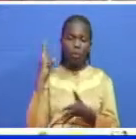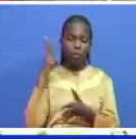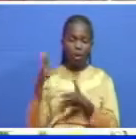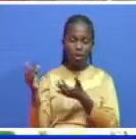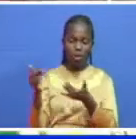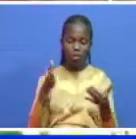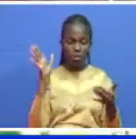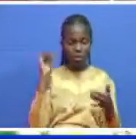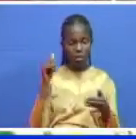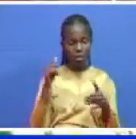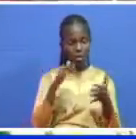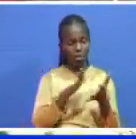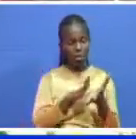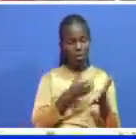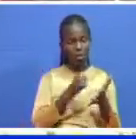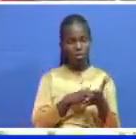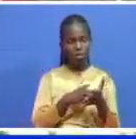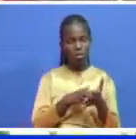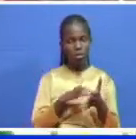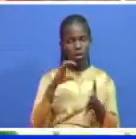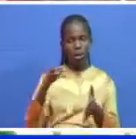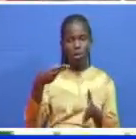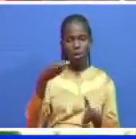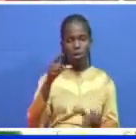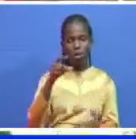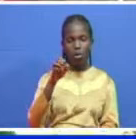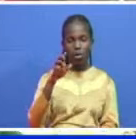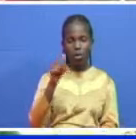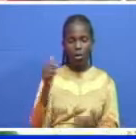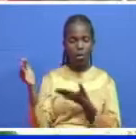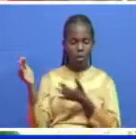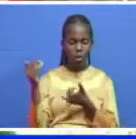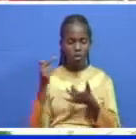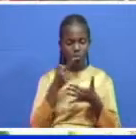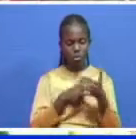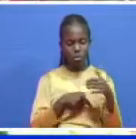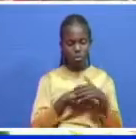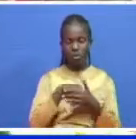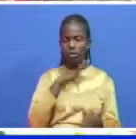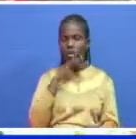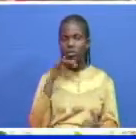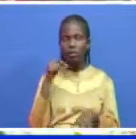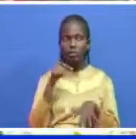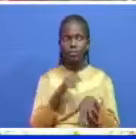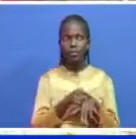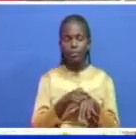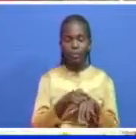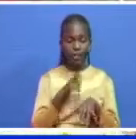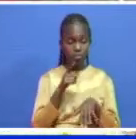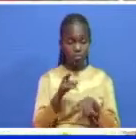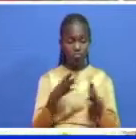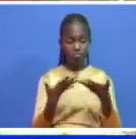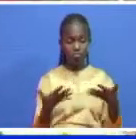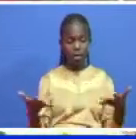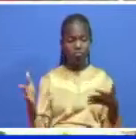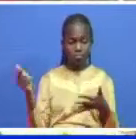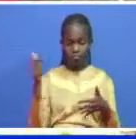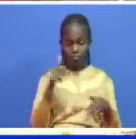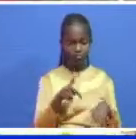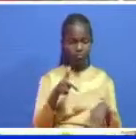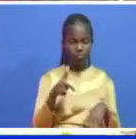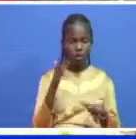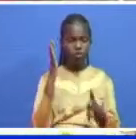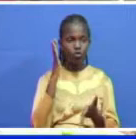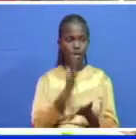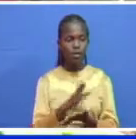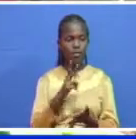onewe asoko wa masako kwe korela. Isu yetuwe ni kiko. Kuhila ya tuwete ya sindu taisu.